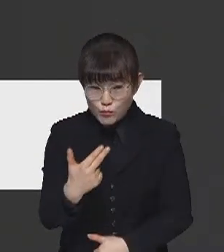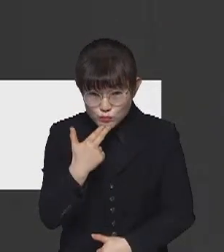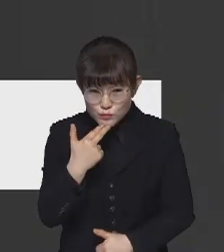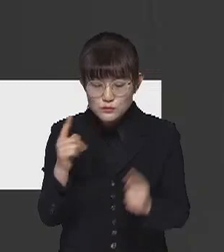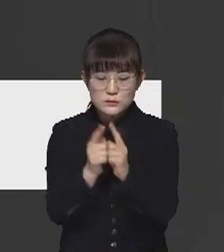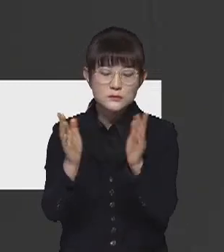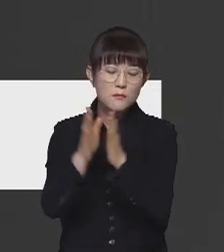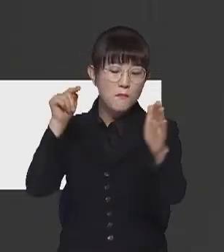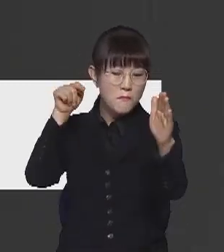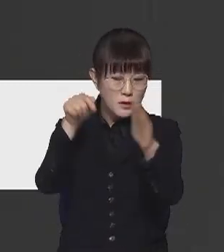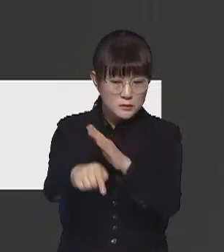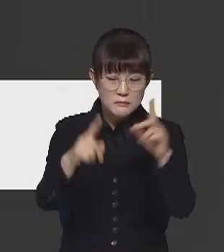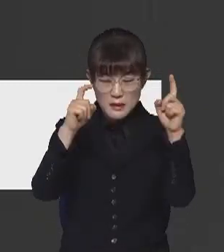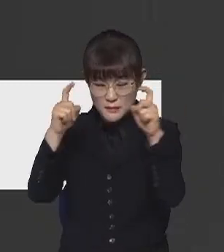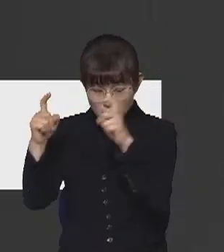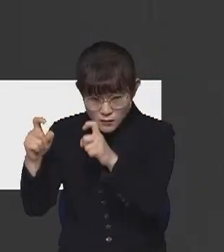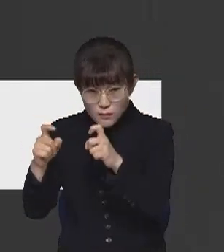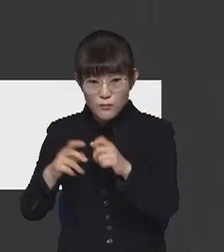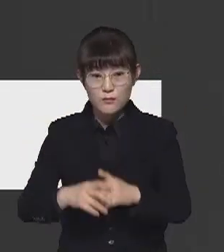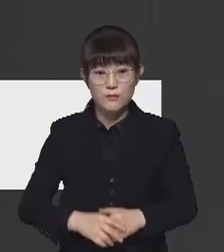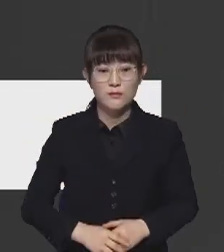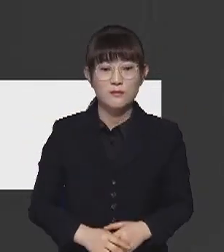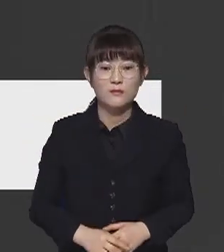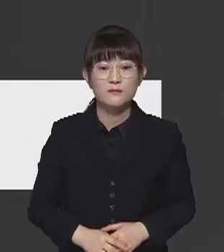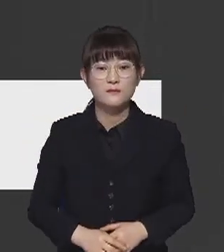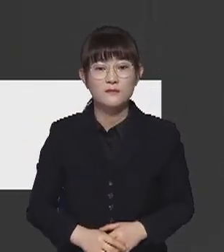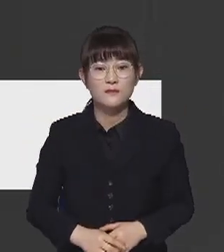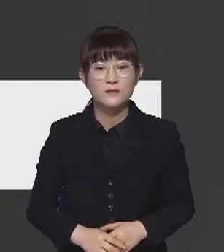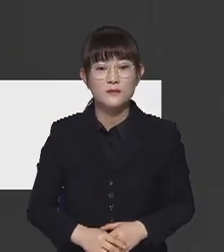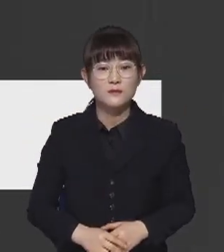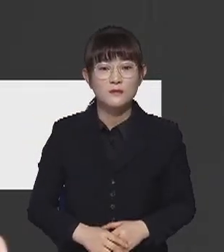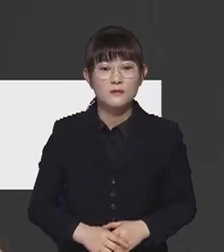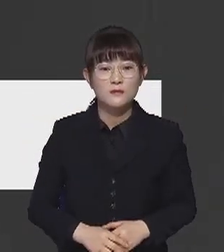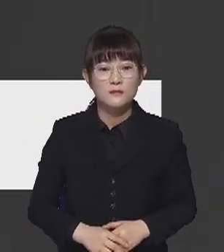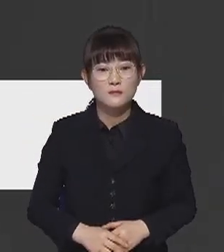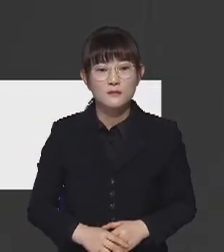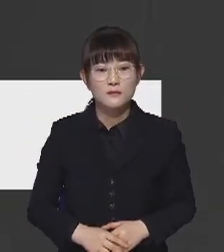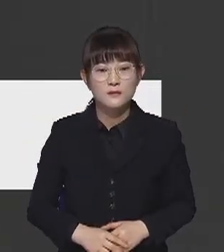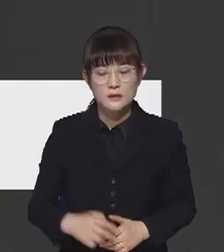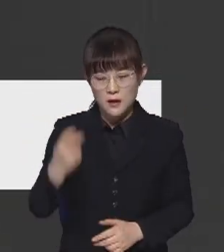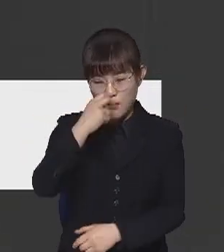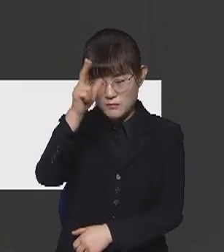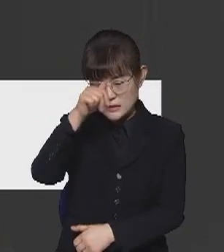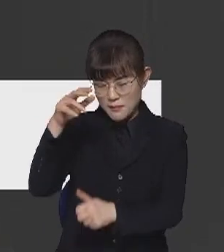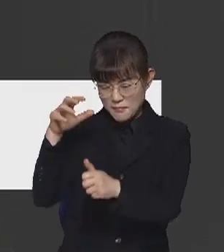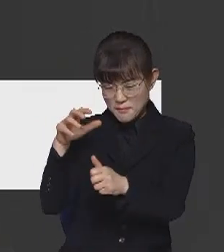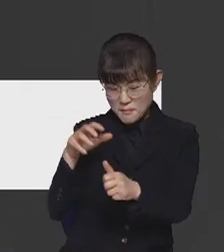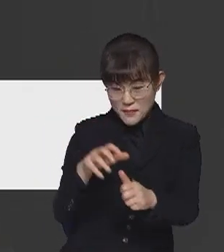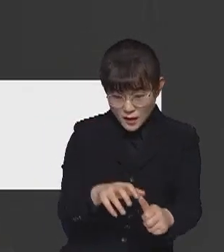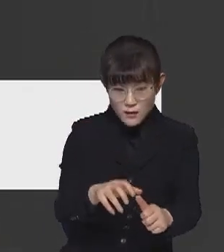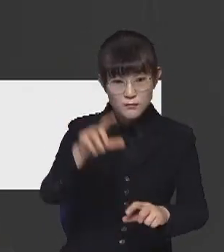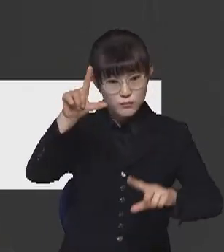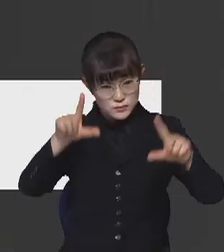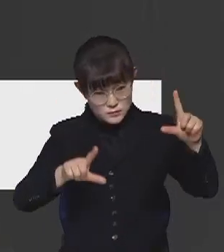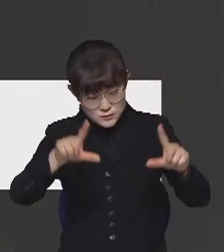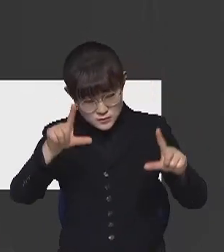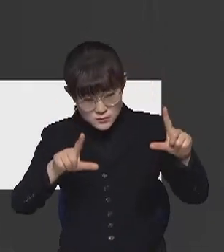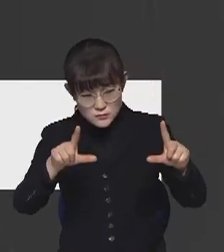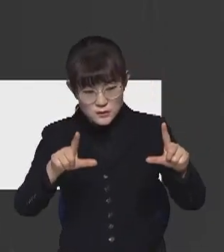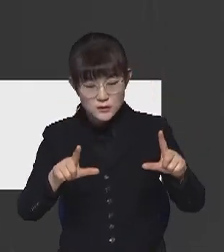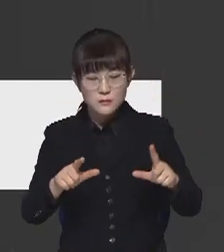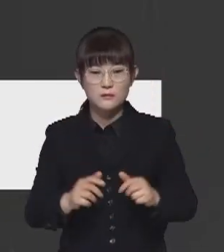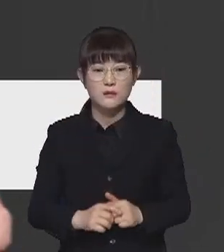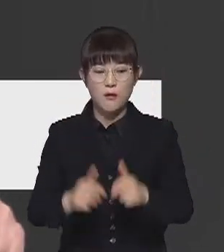찍고 그다음에 1년의 과정에서 보면 법원은 아니지만 검찰을 굉장히 압박했던 이런 모습이